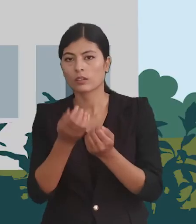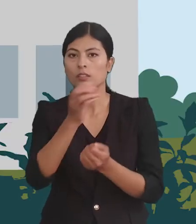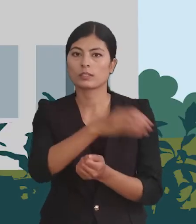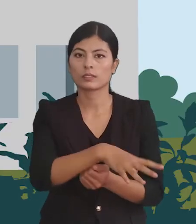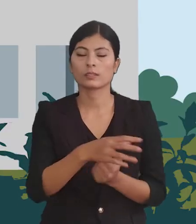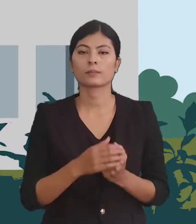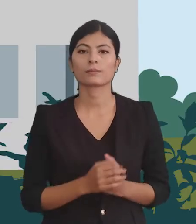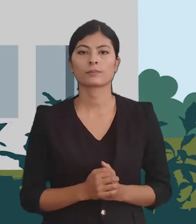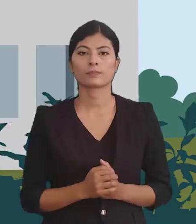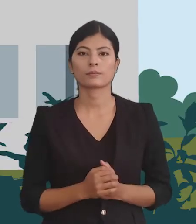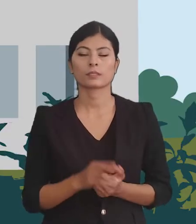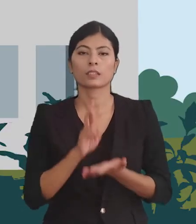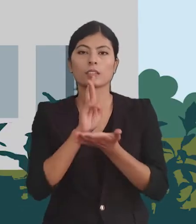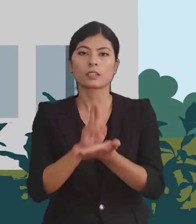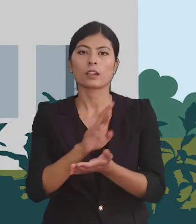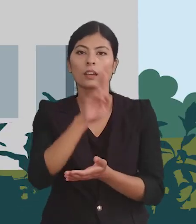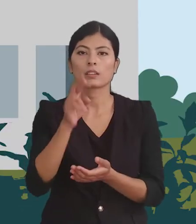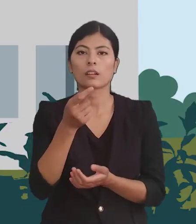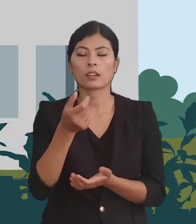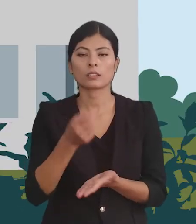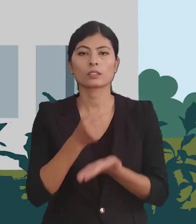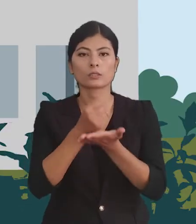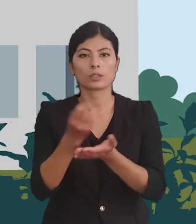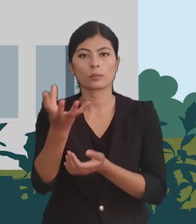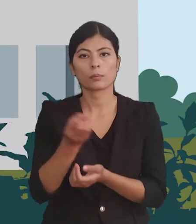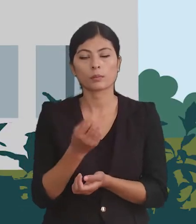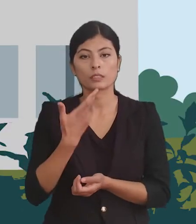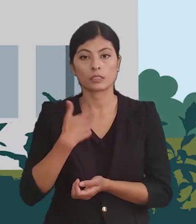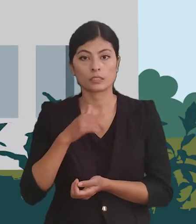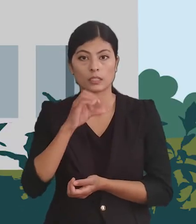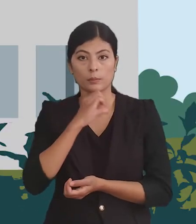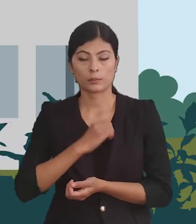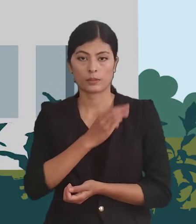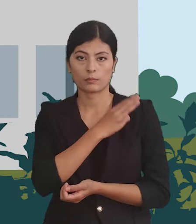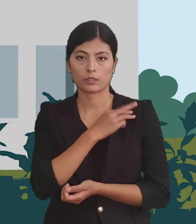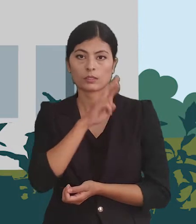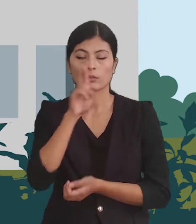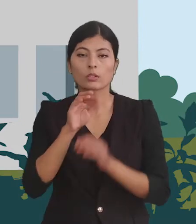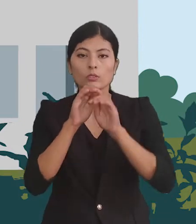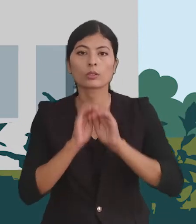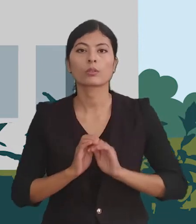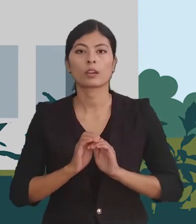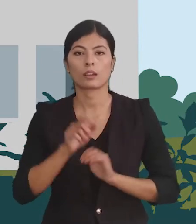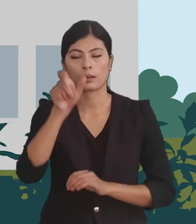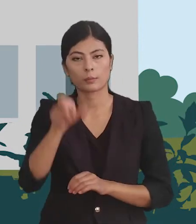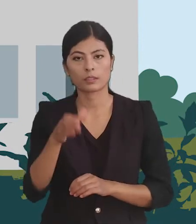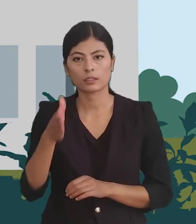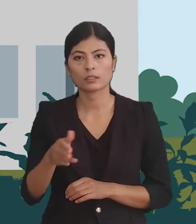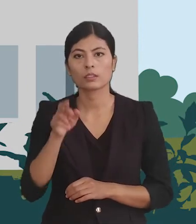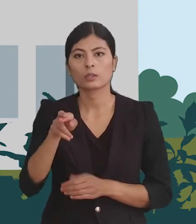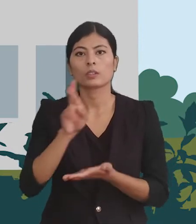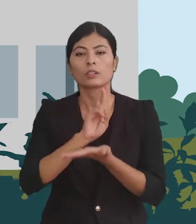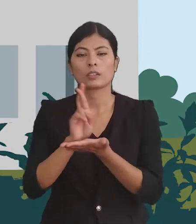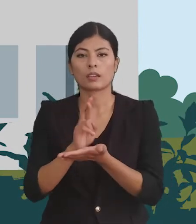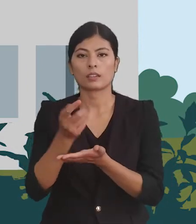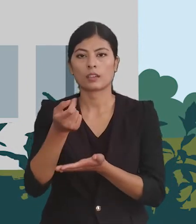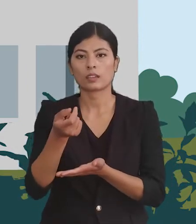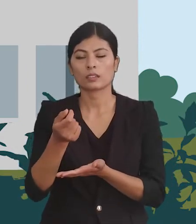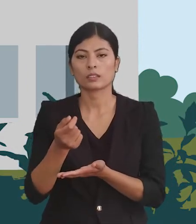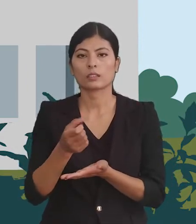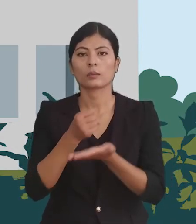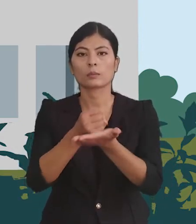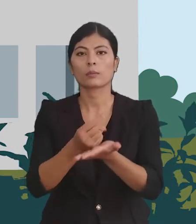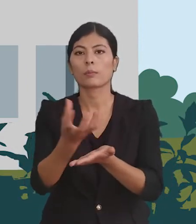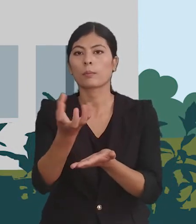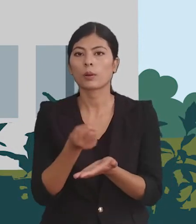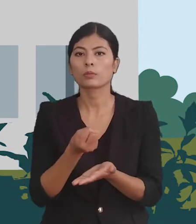चाहे करावे वाला, राहत आ आर्थिक सहयोग प्राप्त करे चाहे वाला पीड़ित या सरोकार वाला व्यक्ति राहत तथा आर्थिक